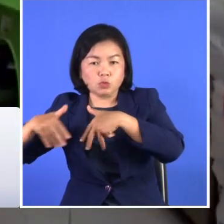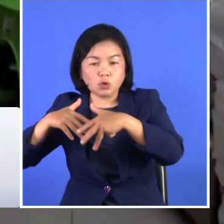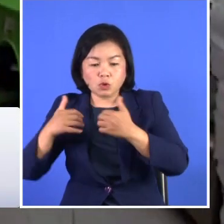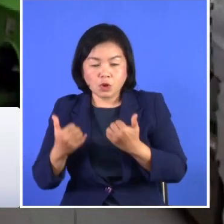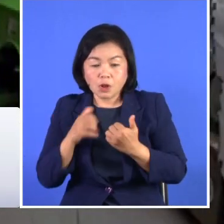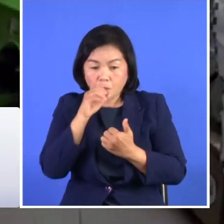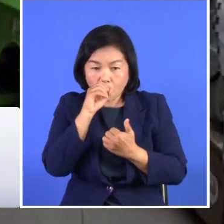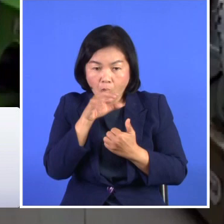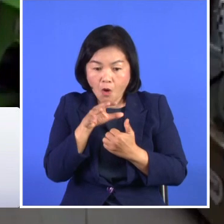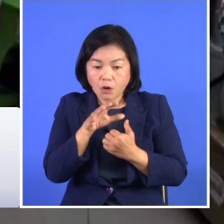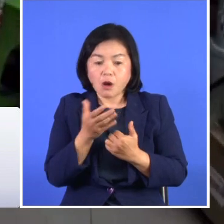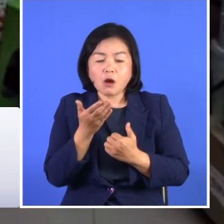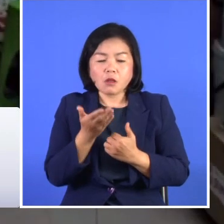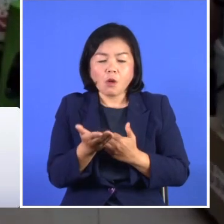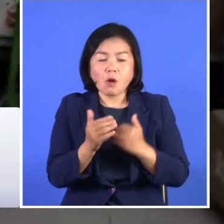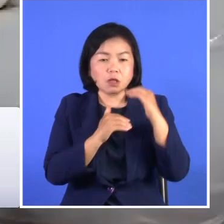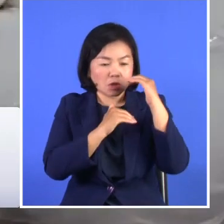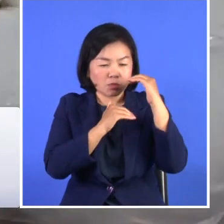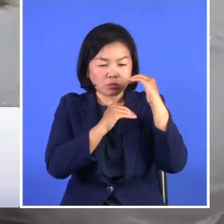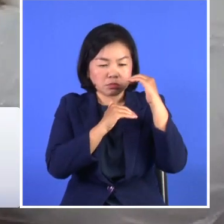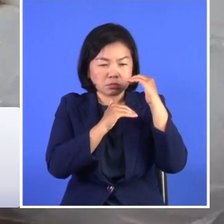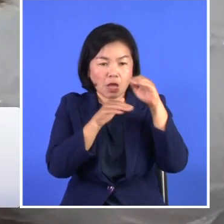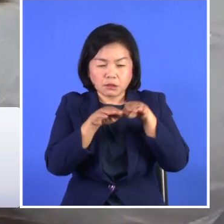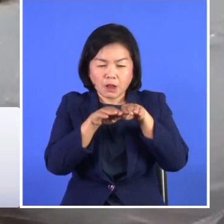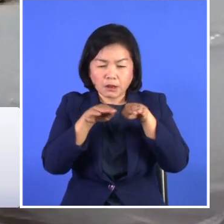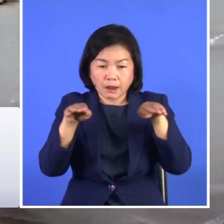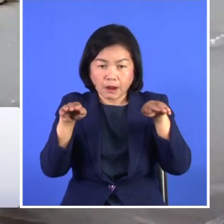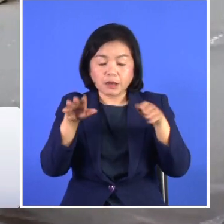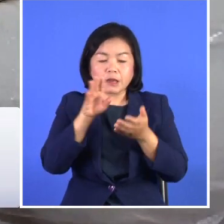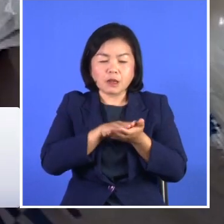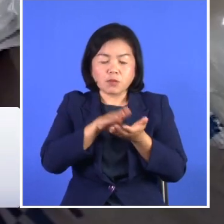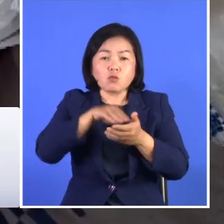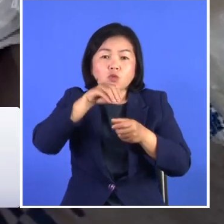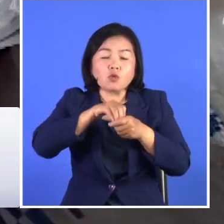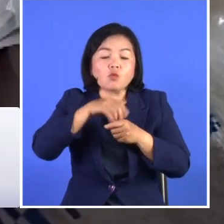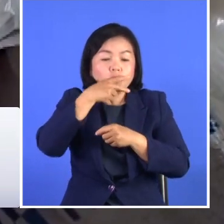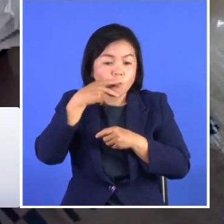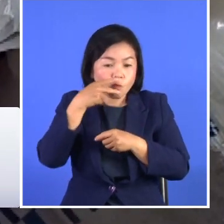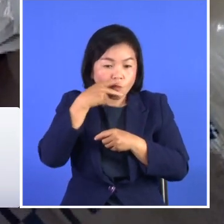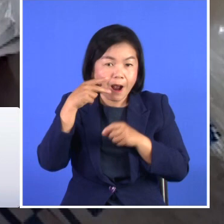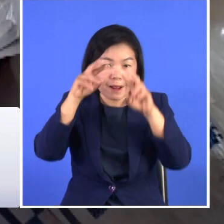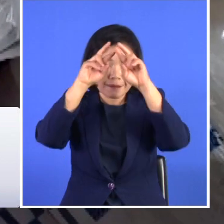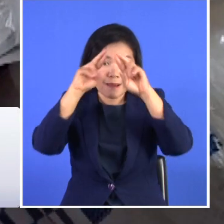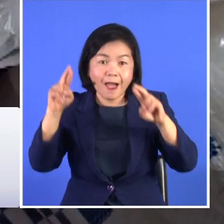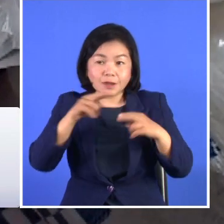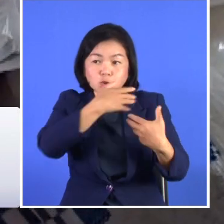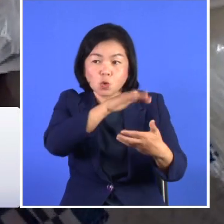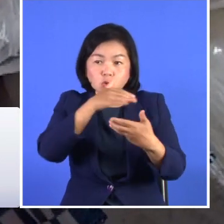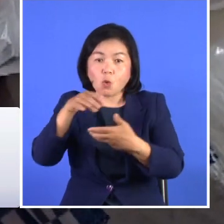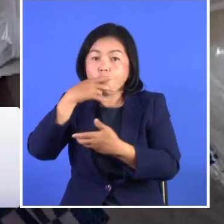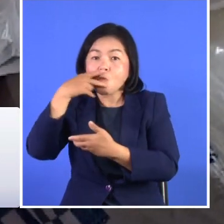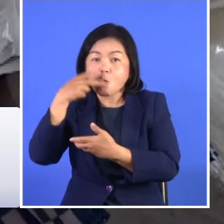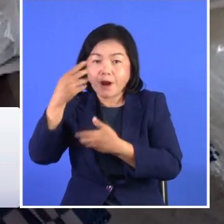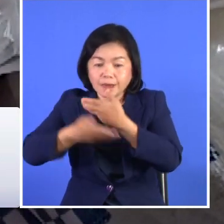ว่าเอาอย่างนี้ขอให้ตรึงราคาไว้ก่ อ นสำหรับสต็อกที่เก็บเอาไว้คือพูดง่ายๆว่าร้านไหนที่เป็นร้านส่งน้ำตาลเนี่ยถ้